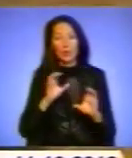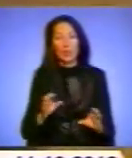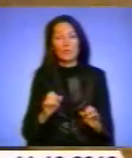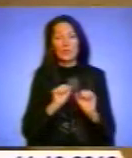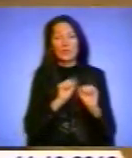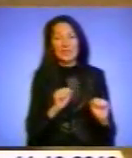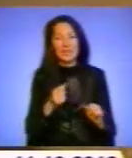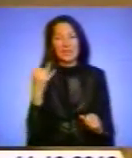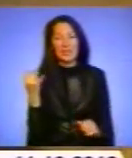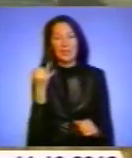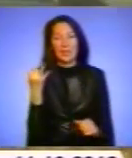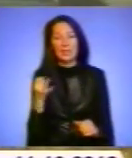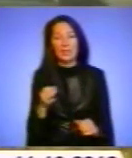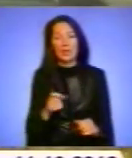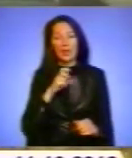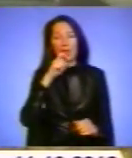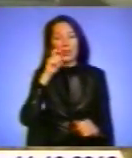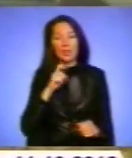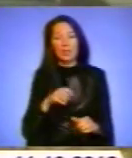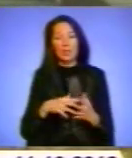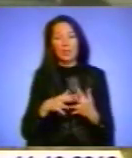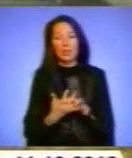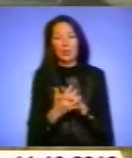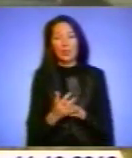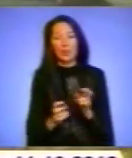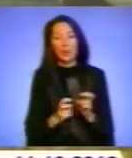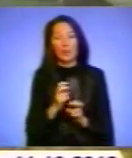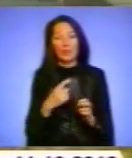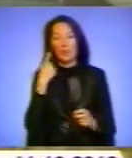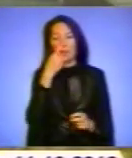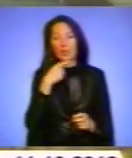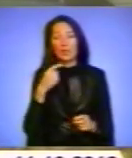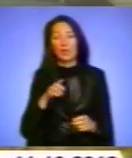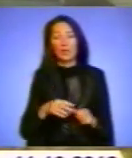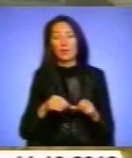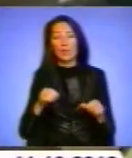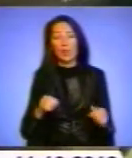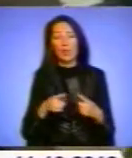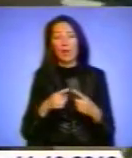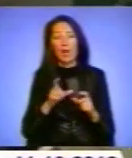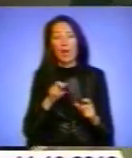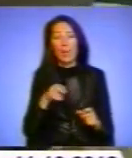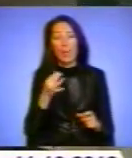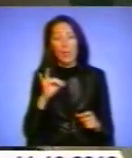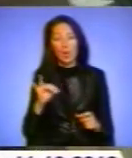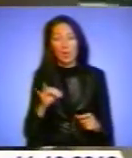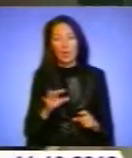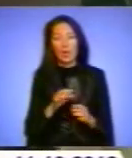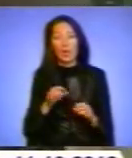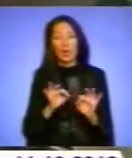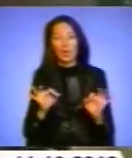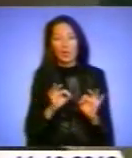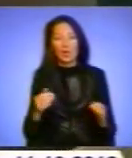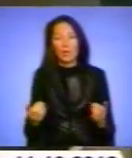інтересів вітчизняних сільгоспвиробників і власників земельних паїв, заявив Віктор Янукович. І прокоментував нещодавно ухвалені парламентом